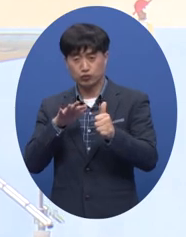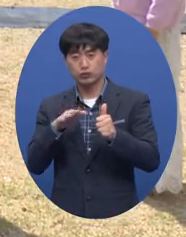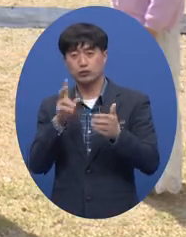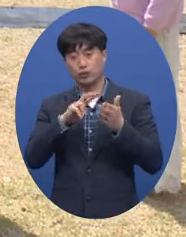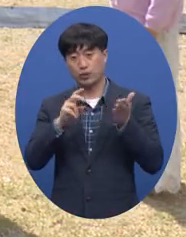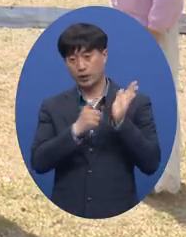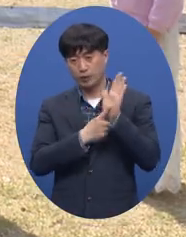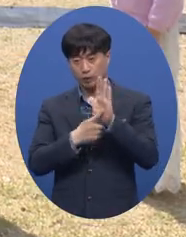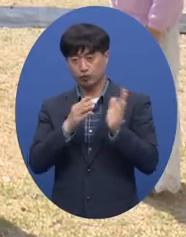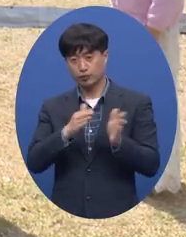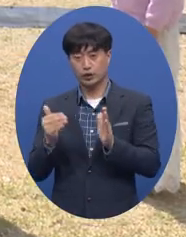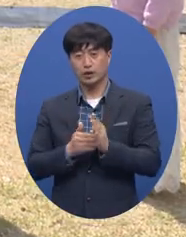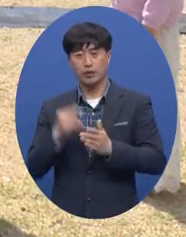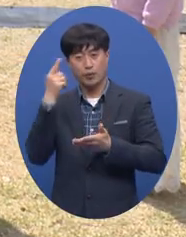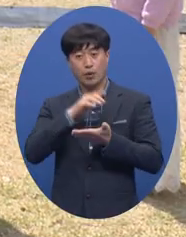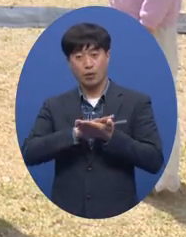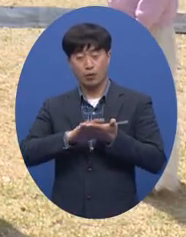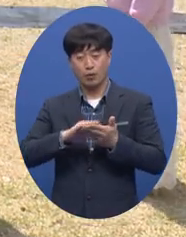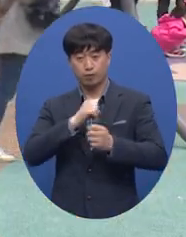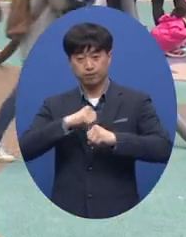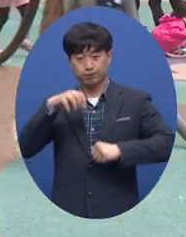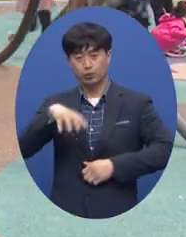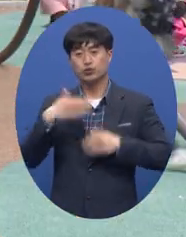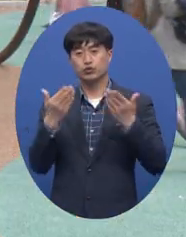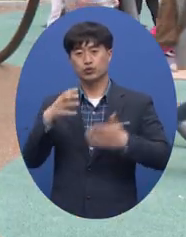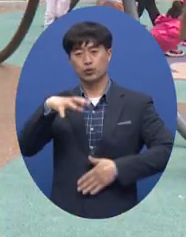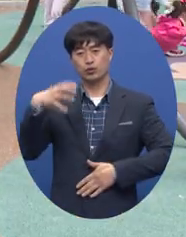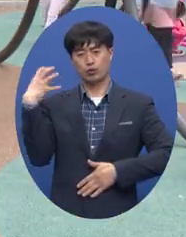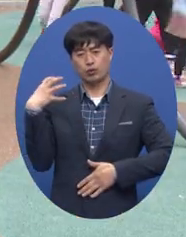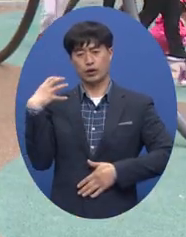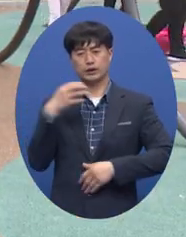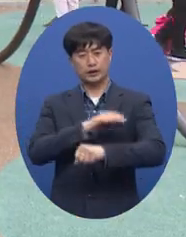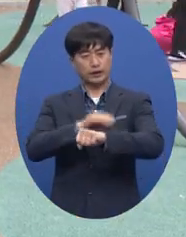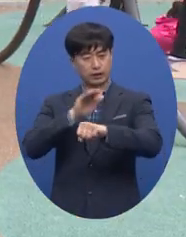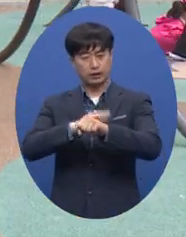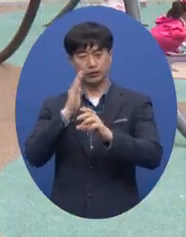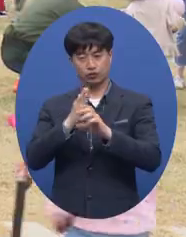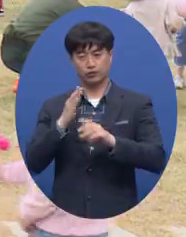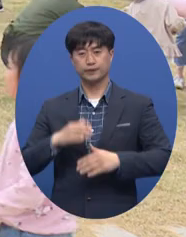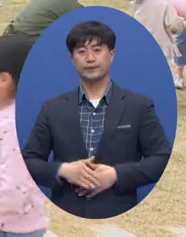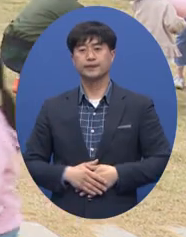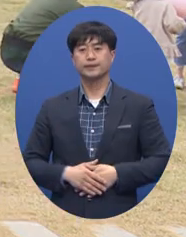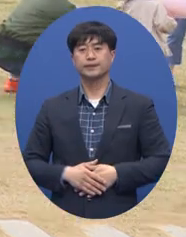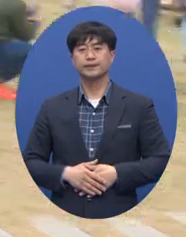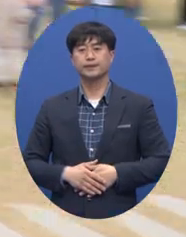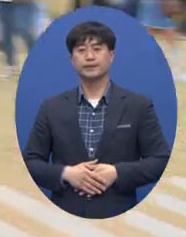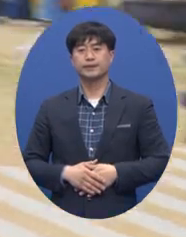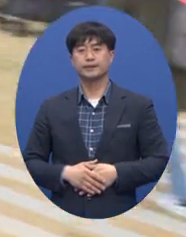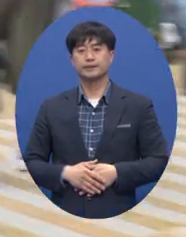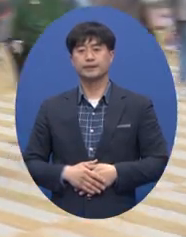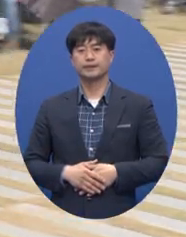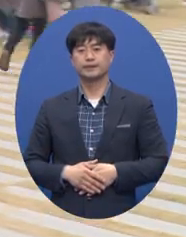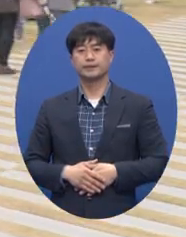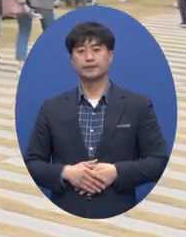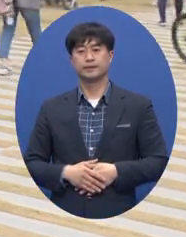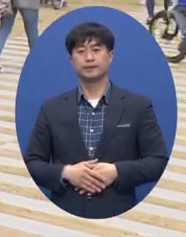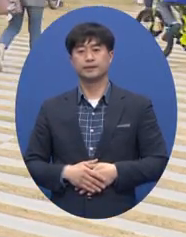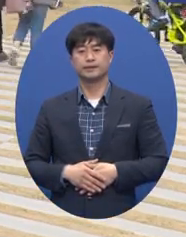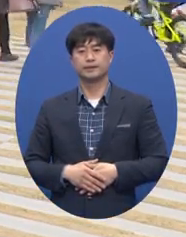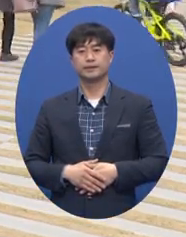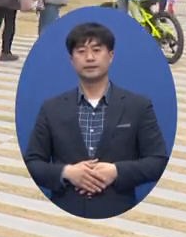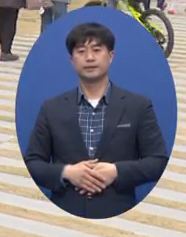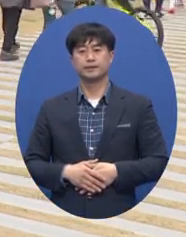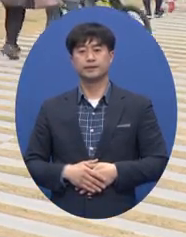준비했습니다. 경기 평화광장이 도민들의 쉼터 역할을 톡톡히 하고 있습니다. 경기지TV 김태희입니다.